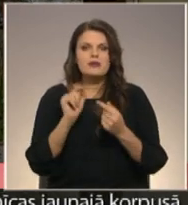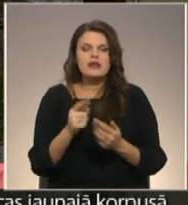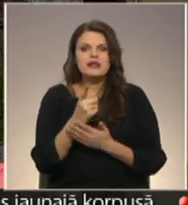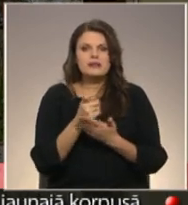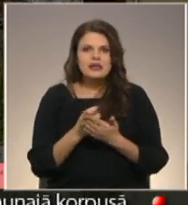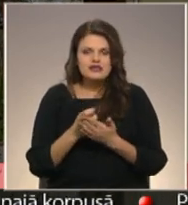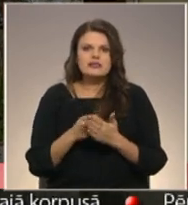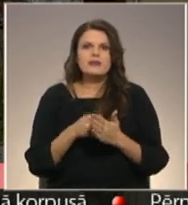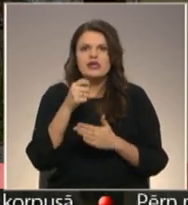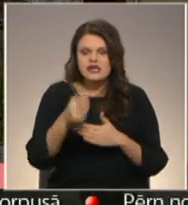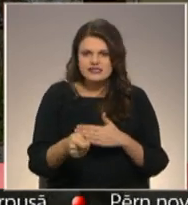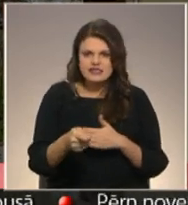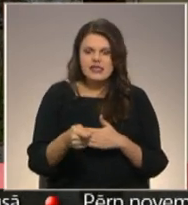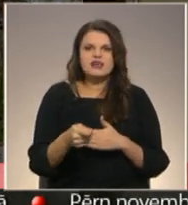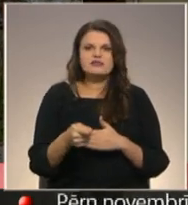pretprasību iesniedza